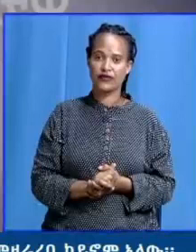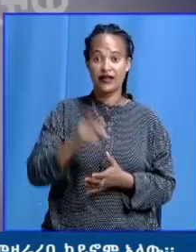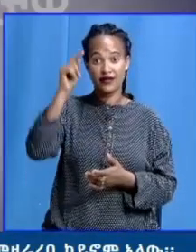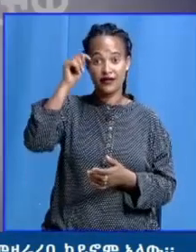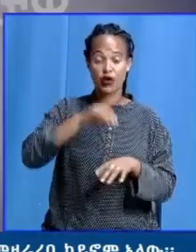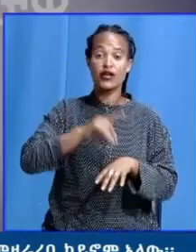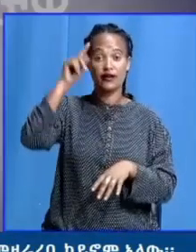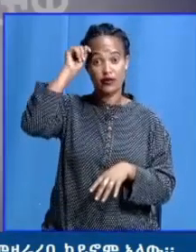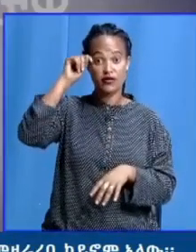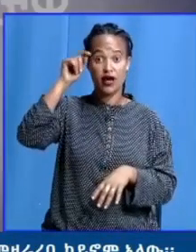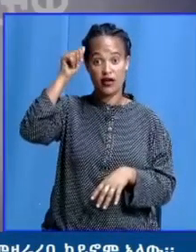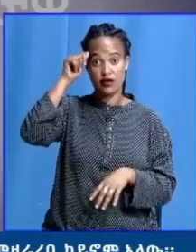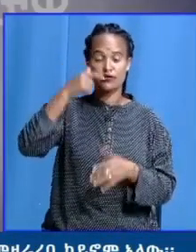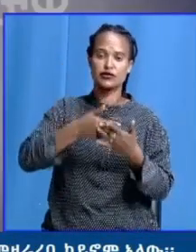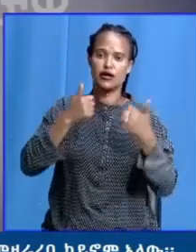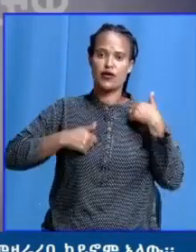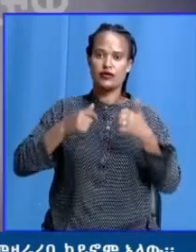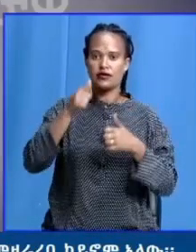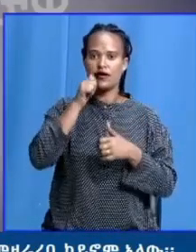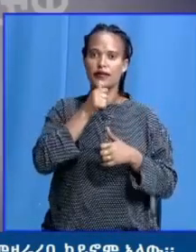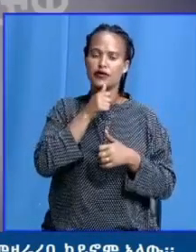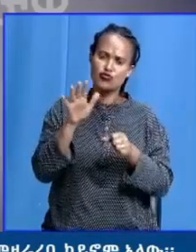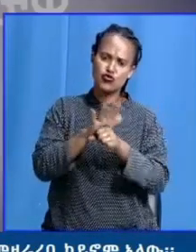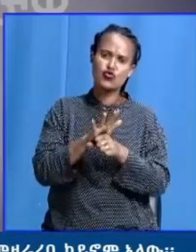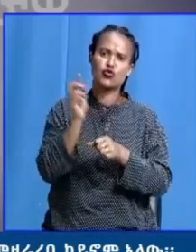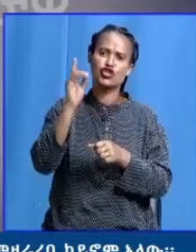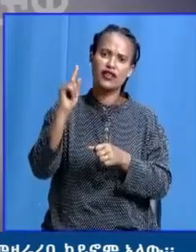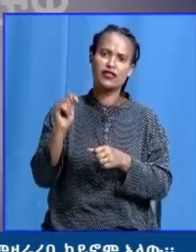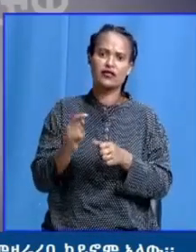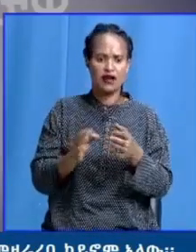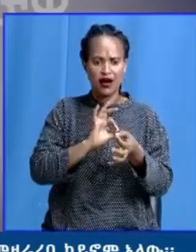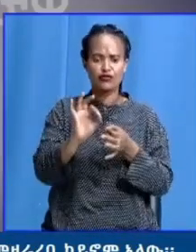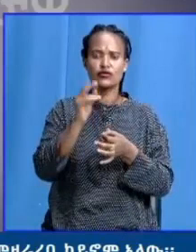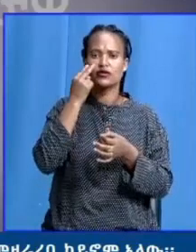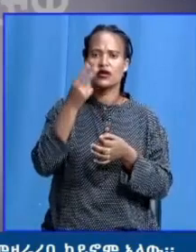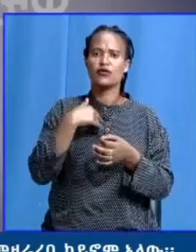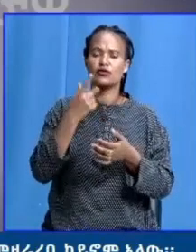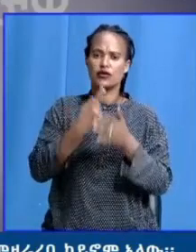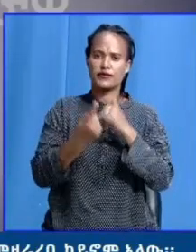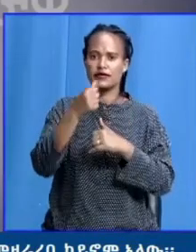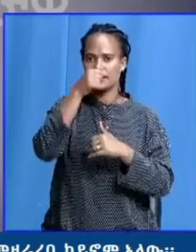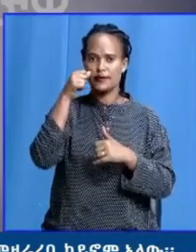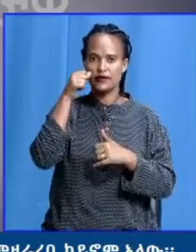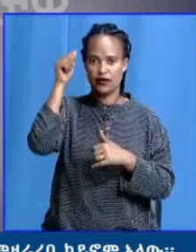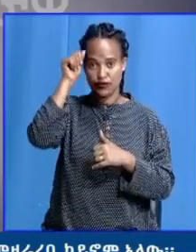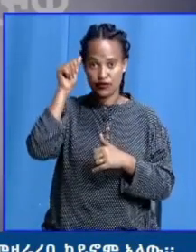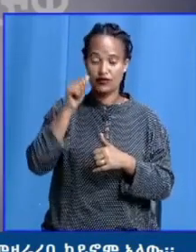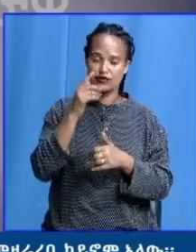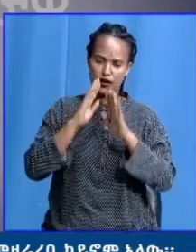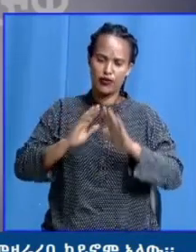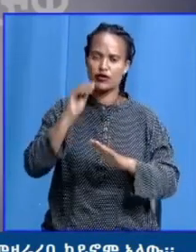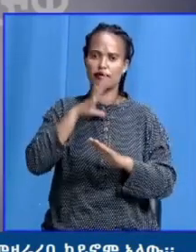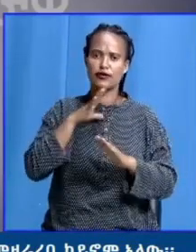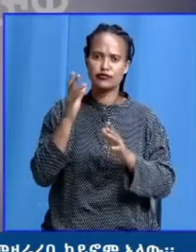አድሓኖም ነቲ ምስሊ ብምውካስ ሰራዊት ኣብይ ኣሕመድ ንሙሉእ ቁሸትን ተቃፅሉ ይርአ ኣሎ። ብተመሳሳሊ ሰራዊት ውልቀ መላኺ ኢሳያስ ኣፈወርቁን ሰላማውያን